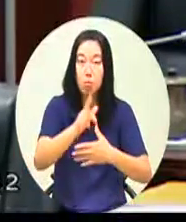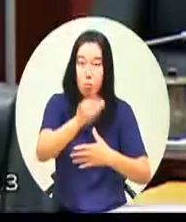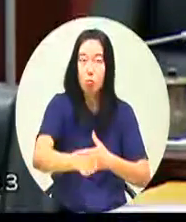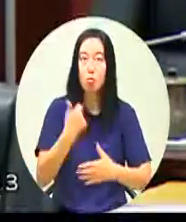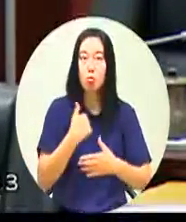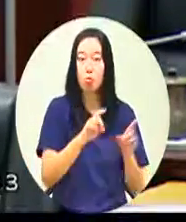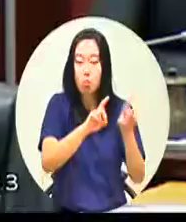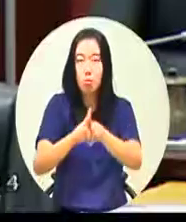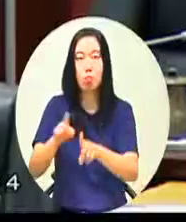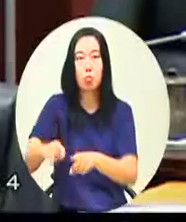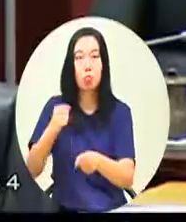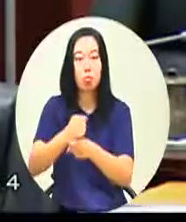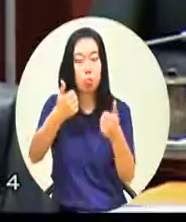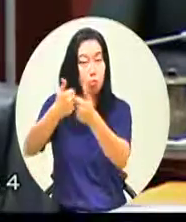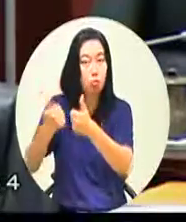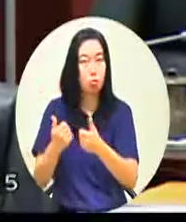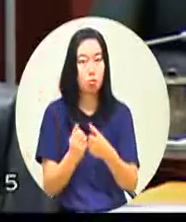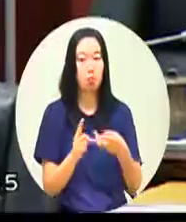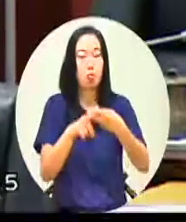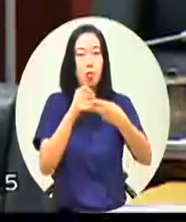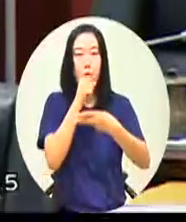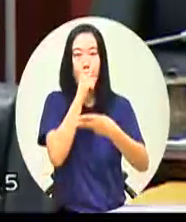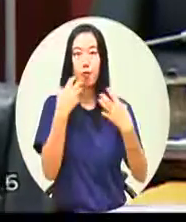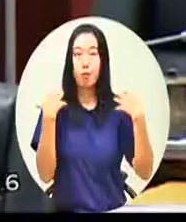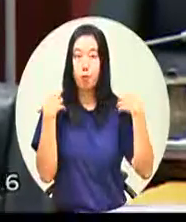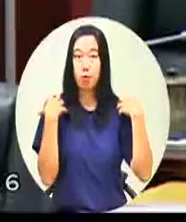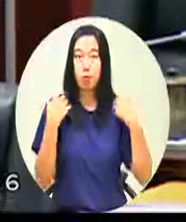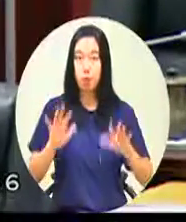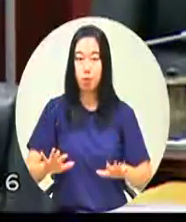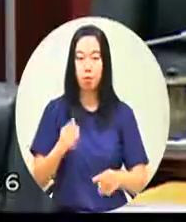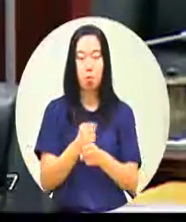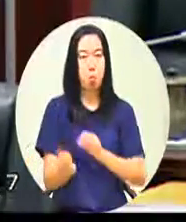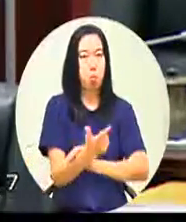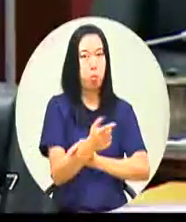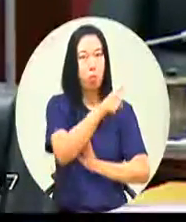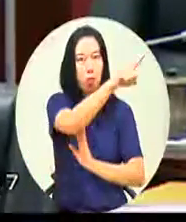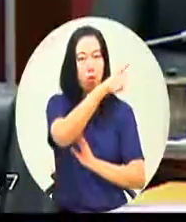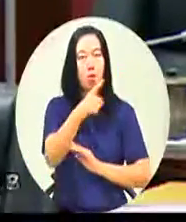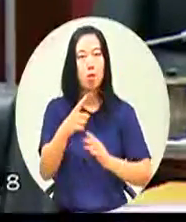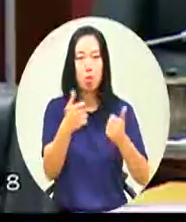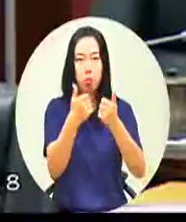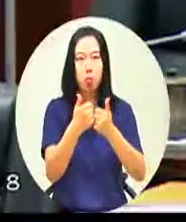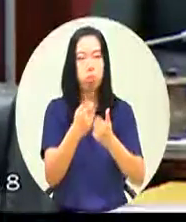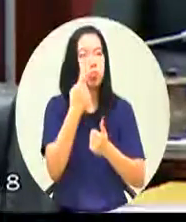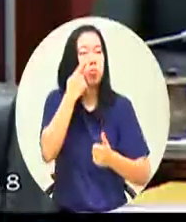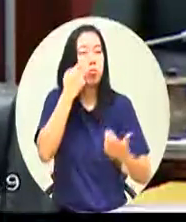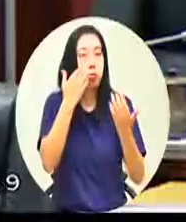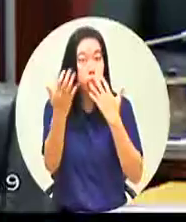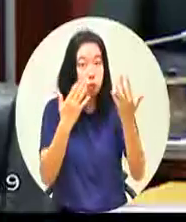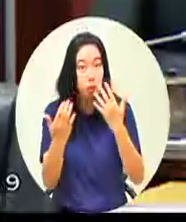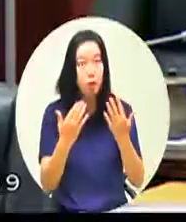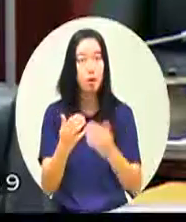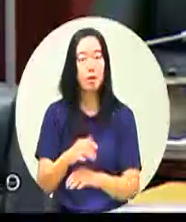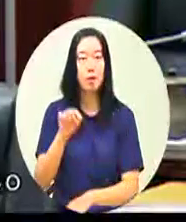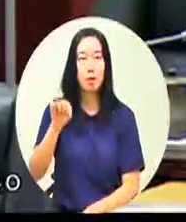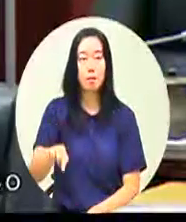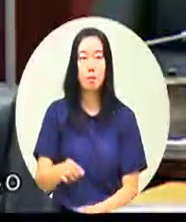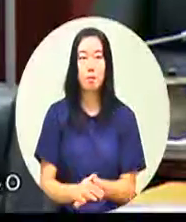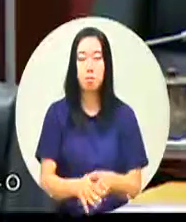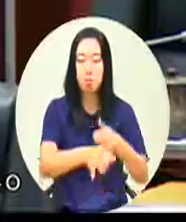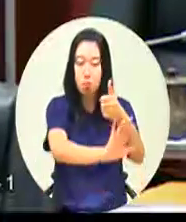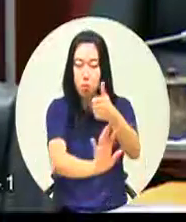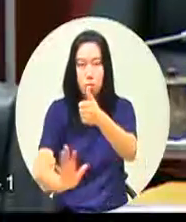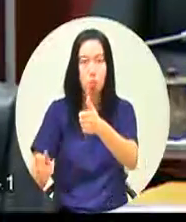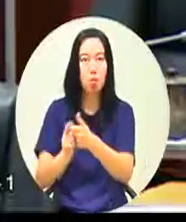做那个会议的主持哈，我们尽速哈，因为那一天开会很明确嘛，我们把那一些哦各单位的